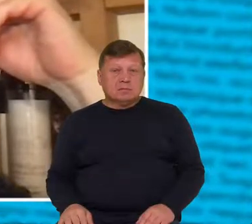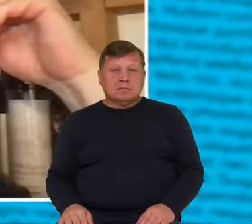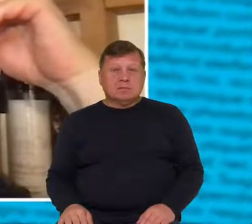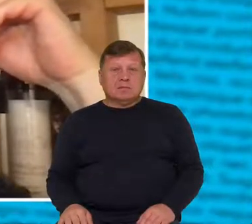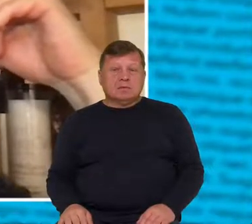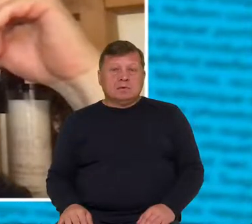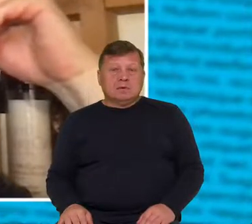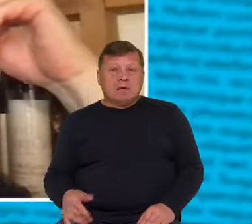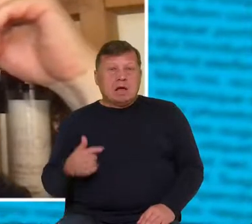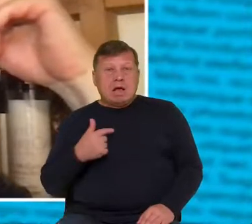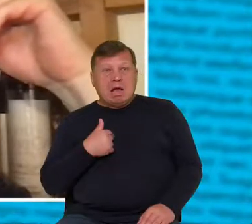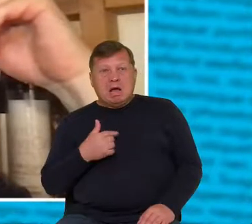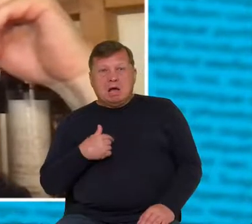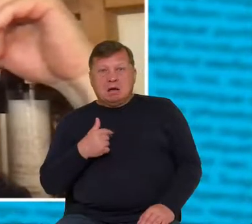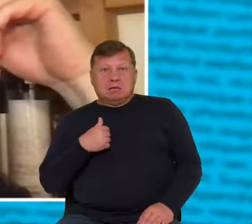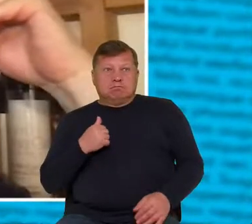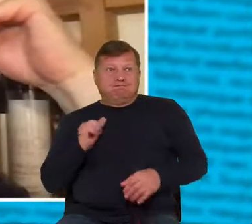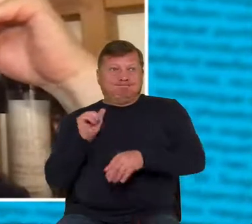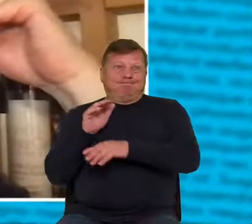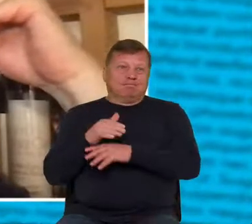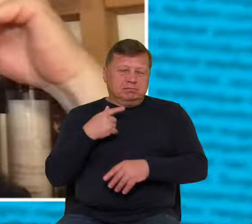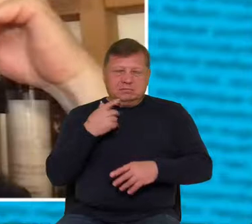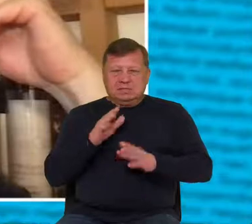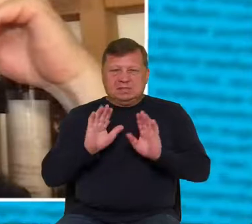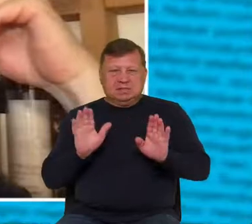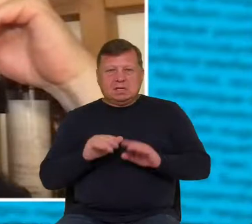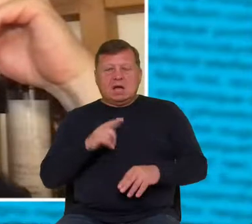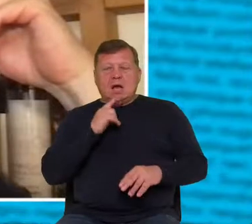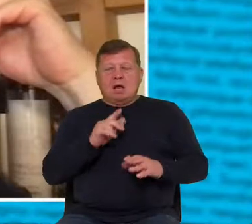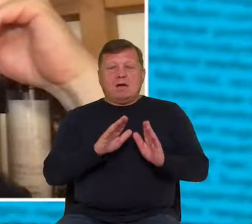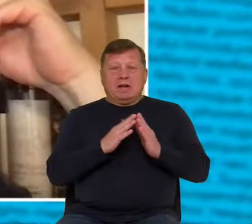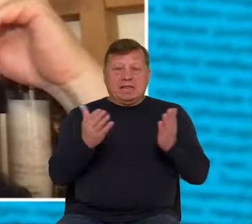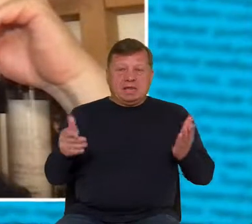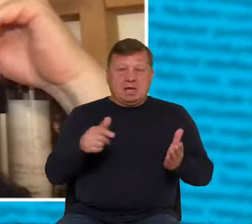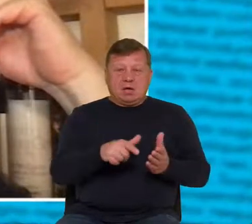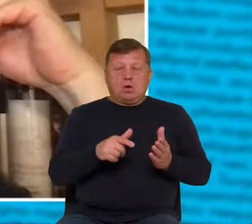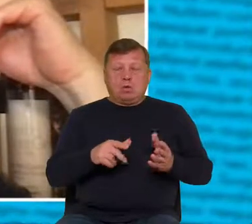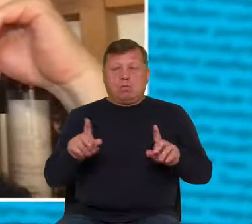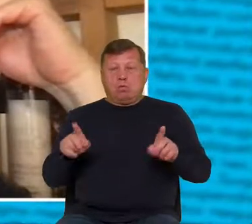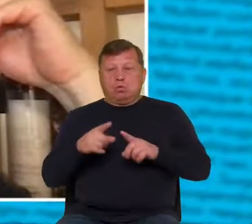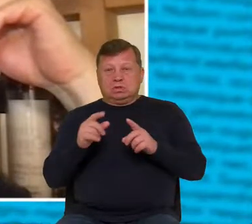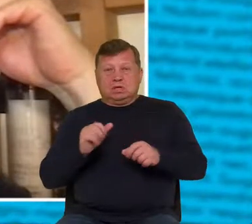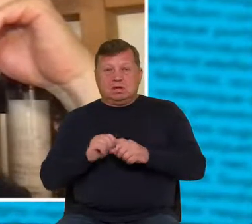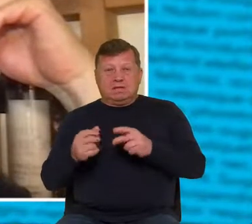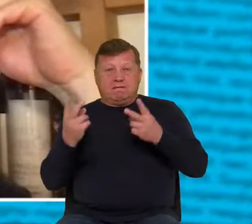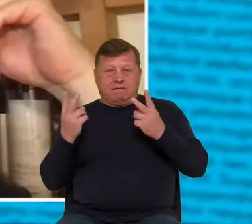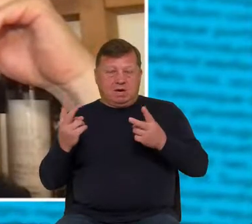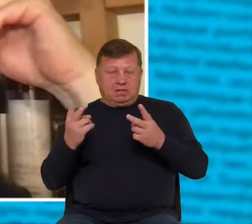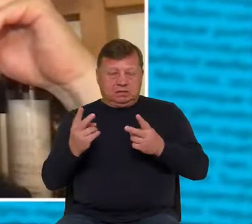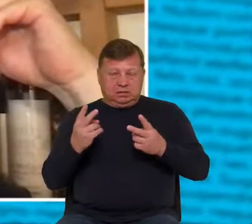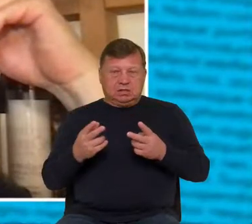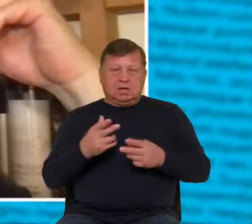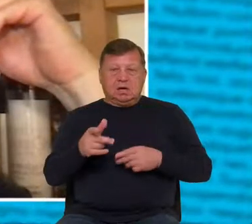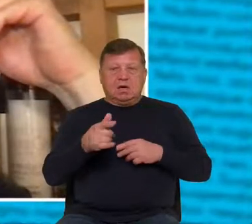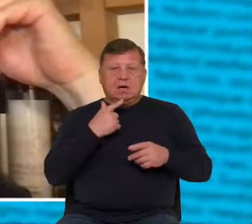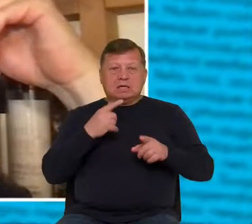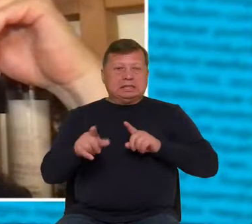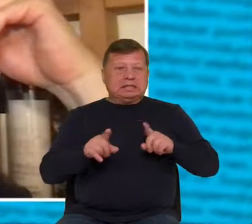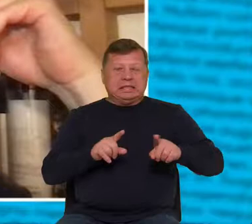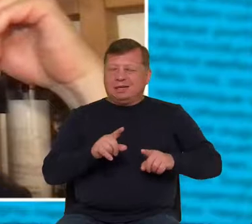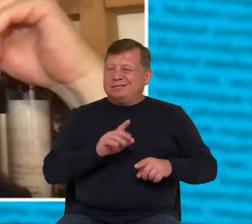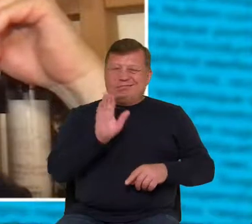brzmieć bluźnierczo, ale według mnie muzyka w literaturze jest bardziej ważna niż znaczenie że sam